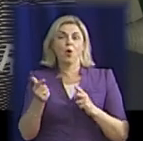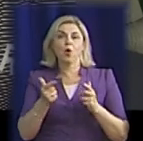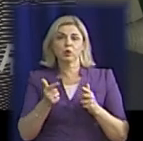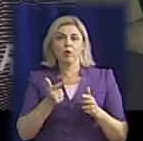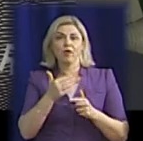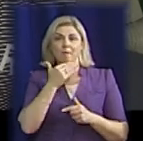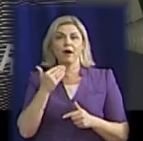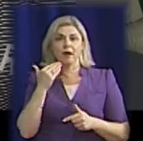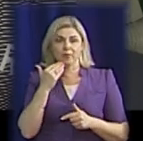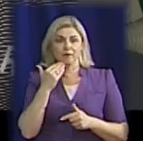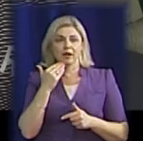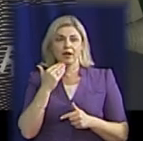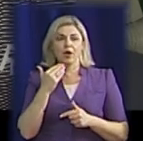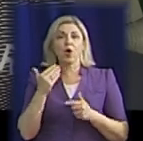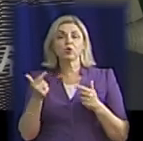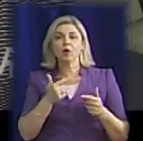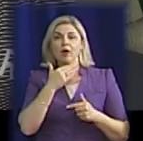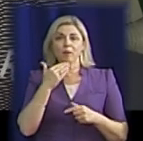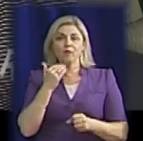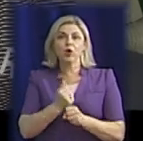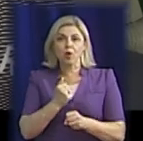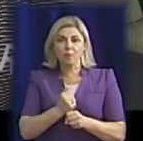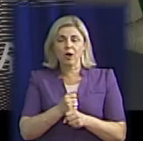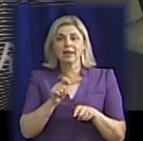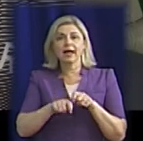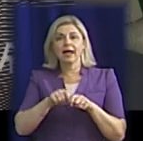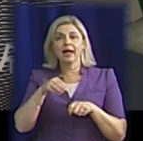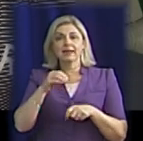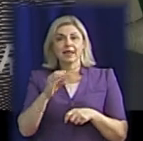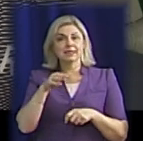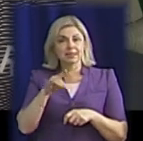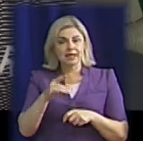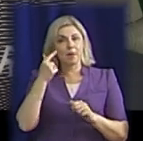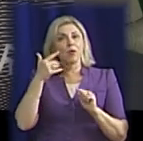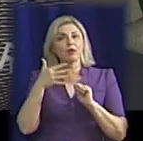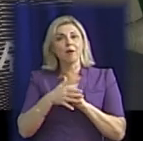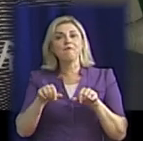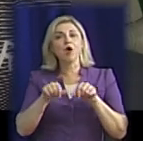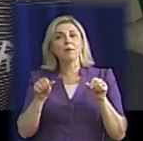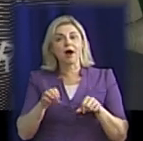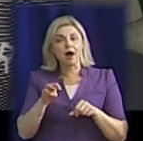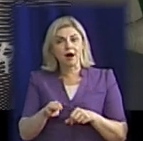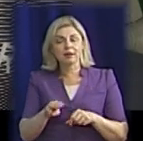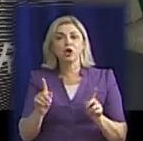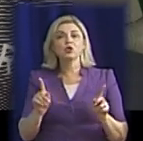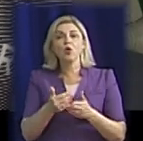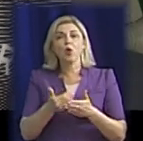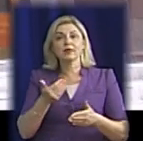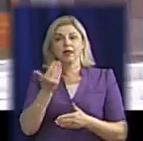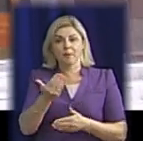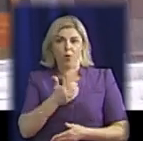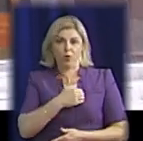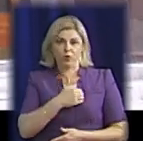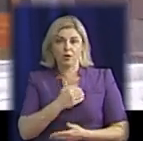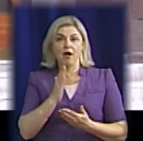багато зробити роботи, багато зробити тестів, зрозуміти формат, що від тебе хочуть.